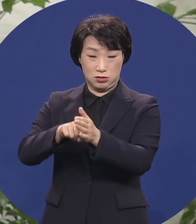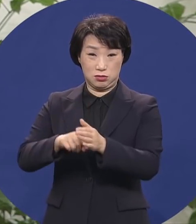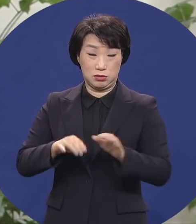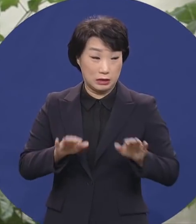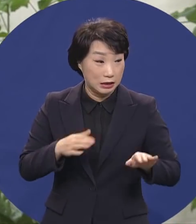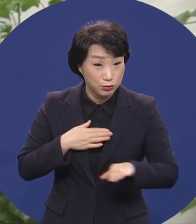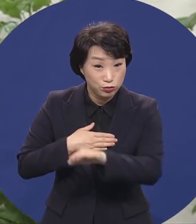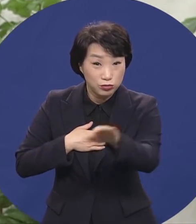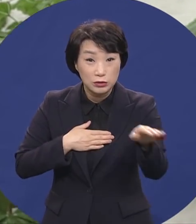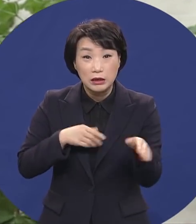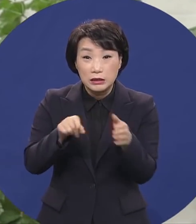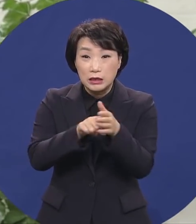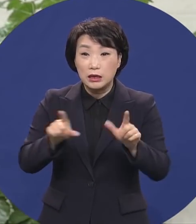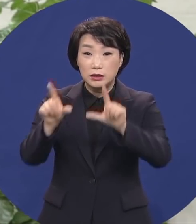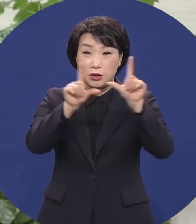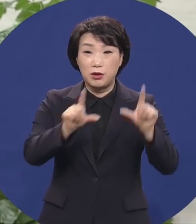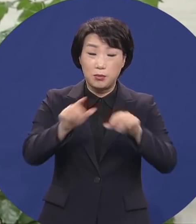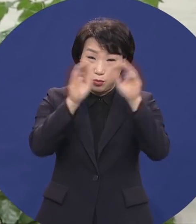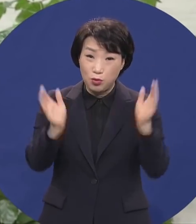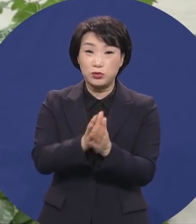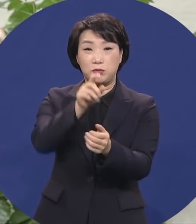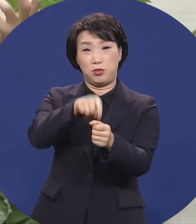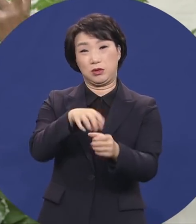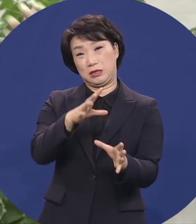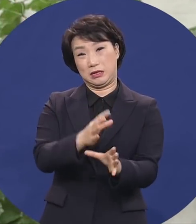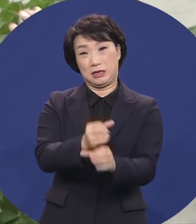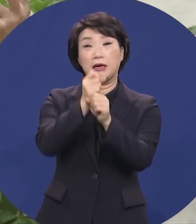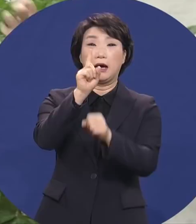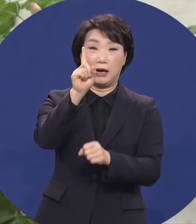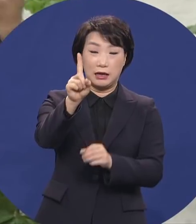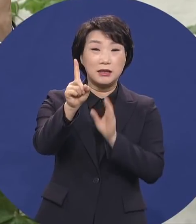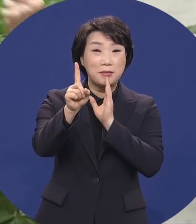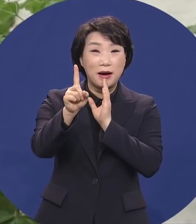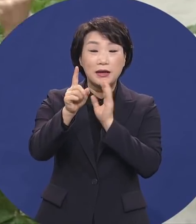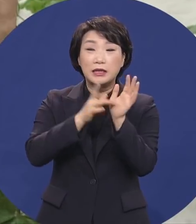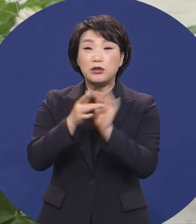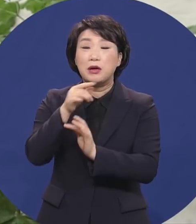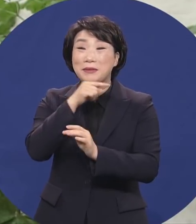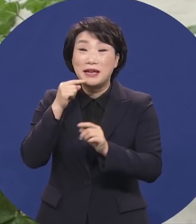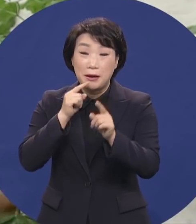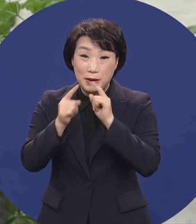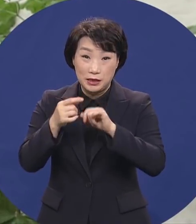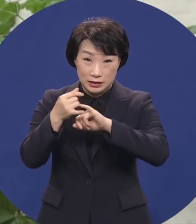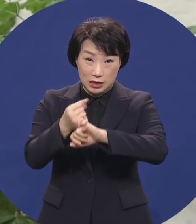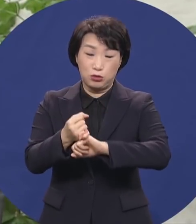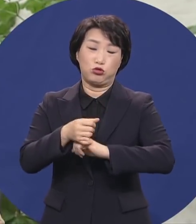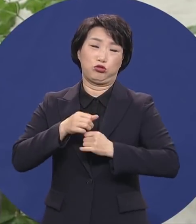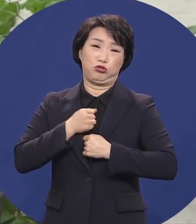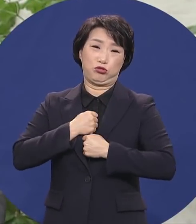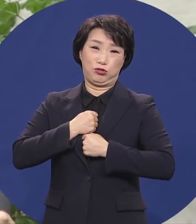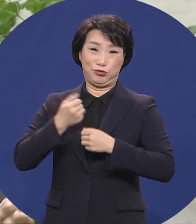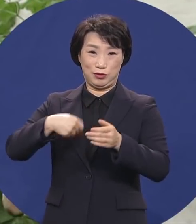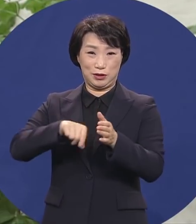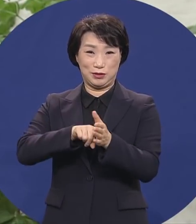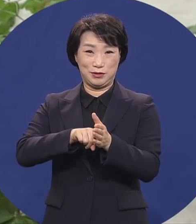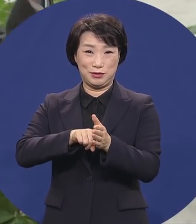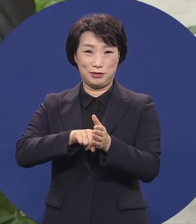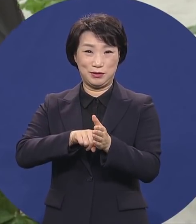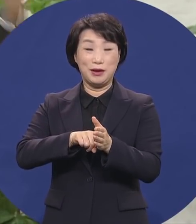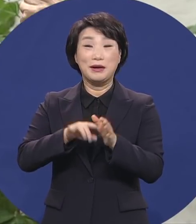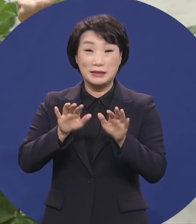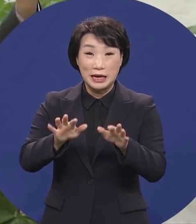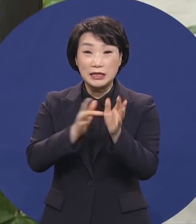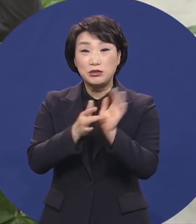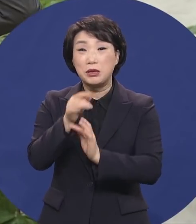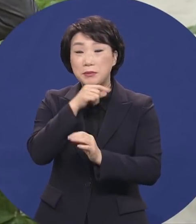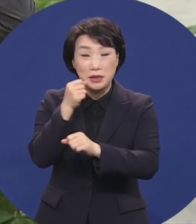신앙생활은 전부 다 목적이 뭐냐? 예수님의 피의 언약을 지키기 위하여